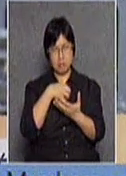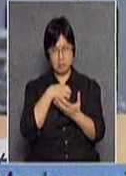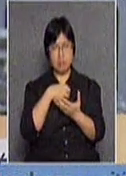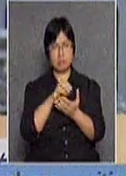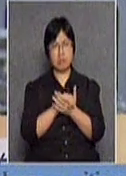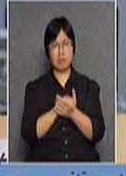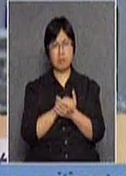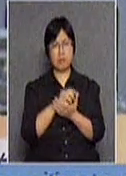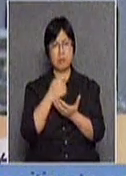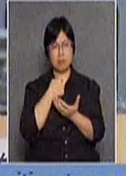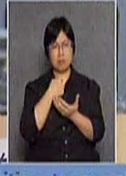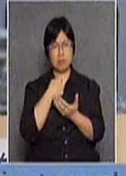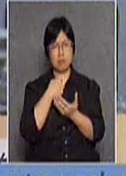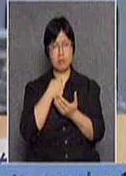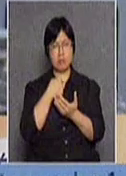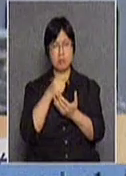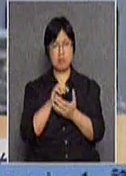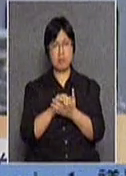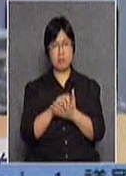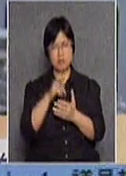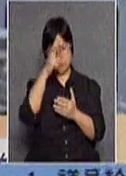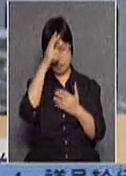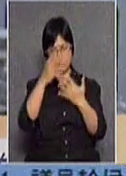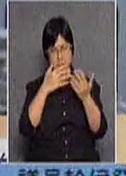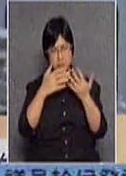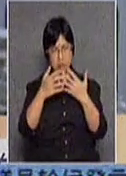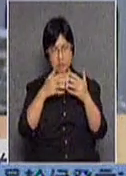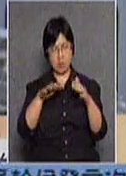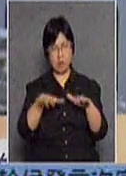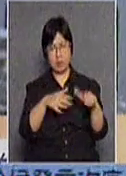係應該將呢一個海事處